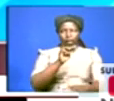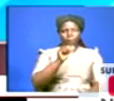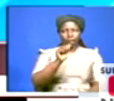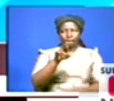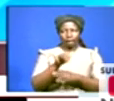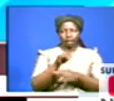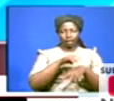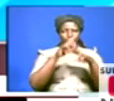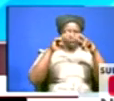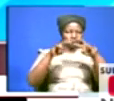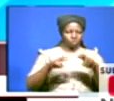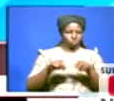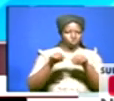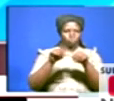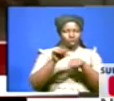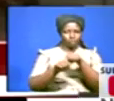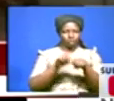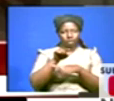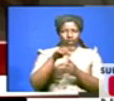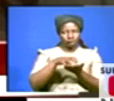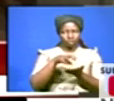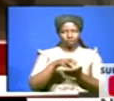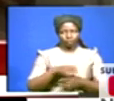wakikamilisha uchunguzi kuhusu kisa hicho.